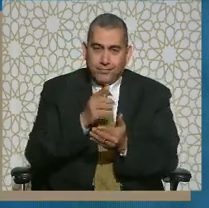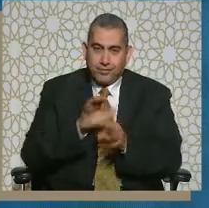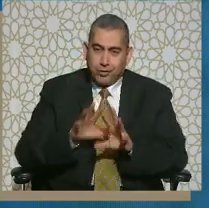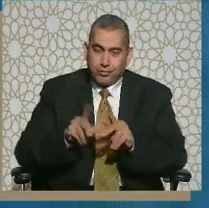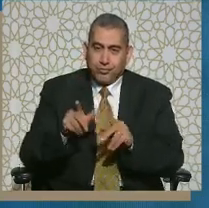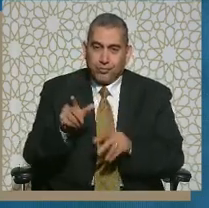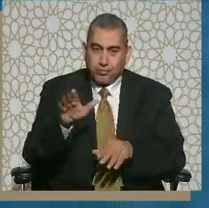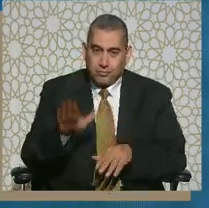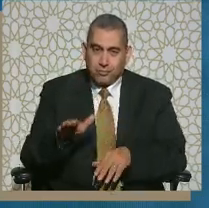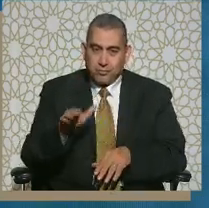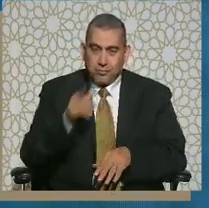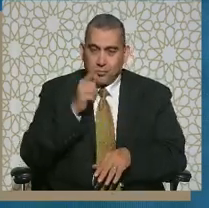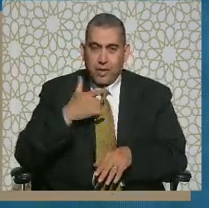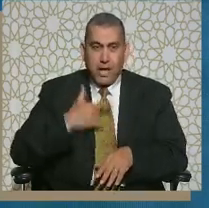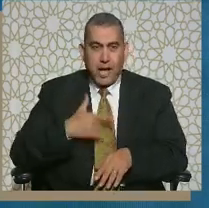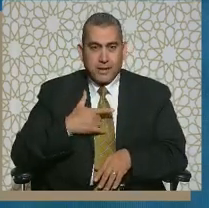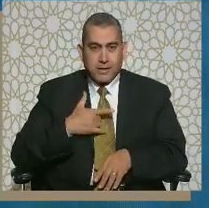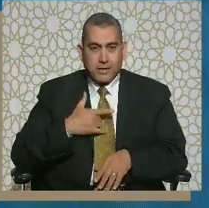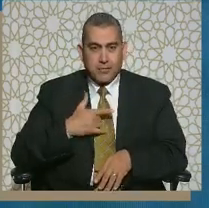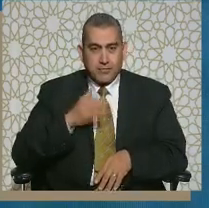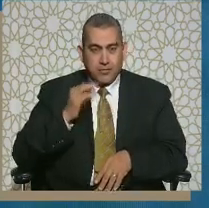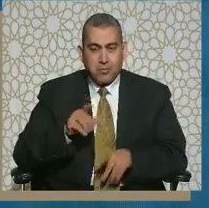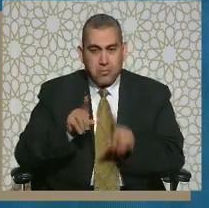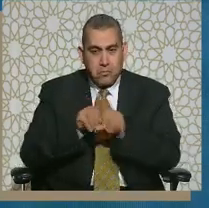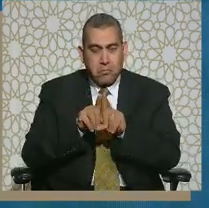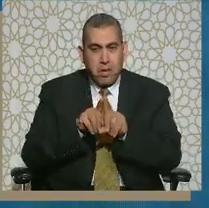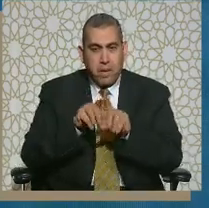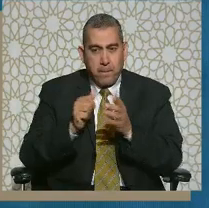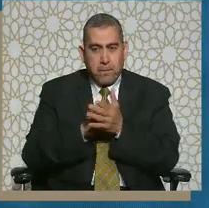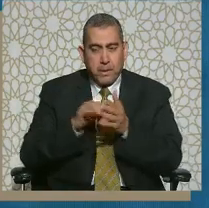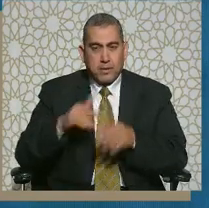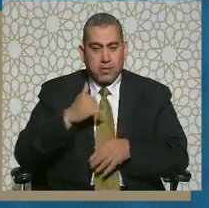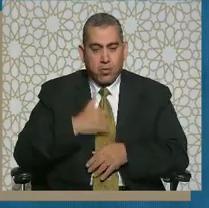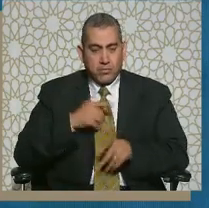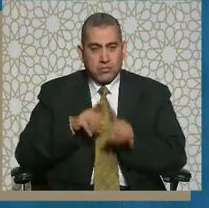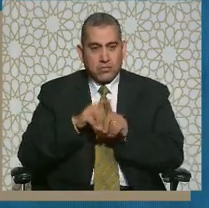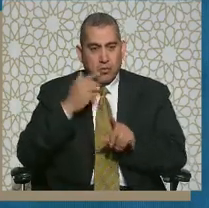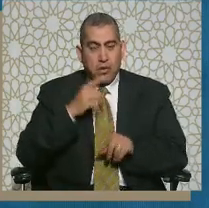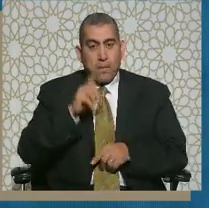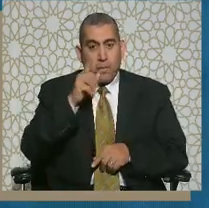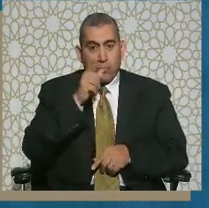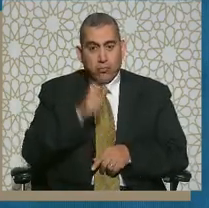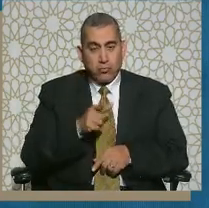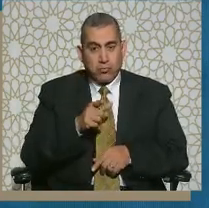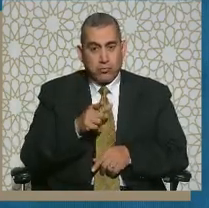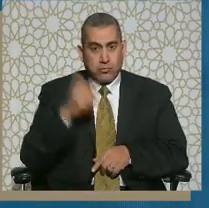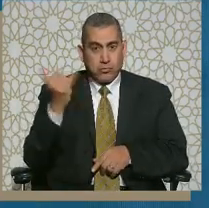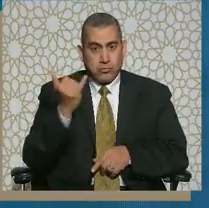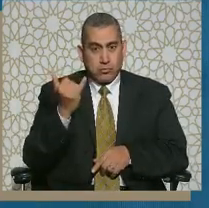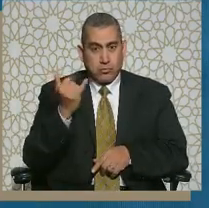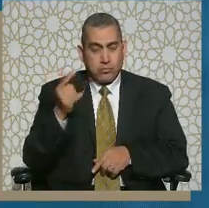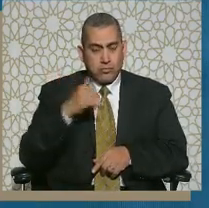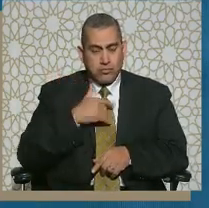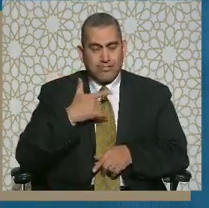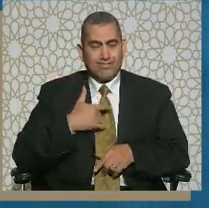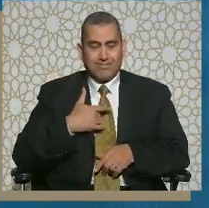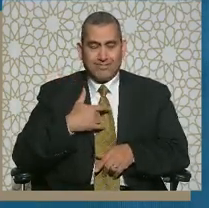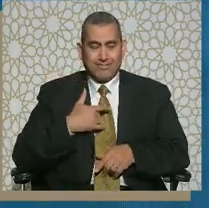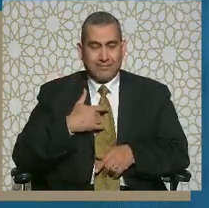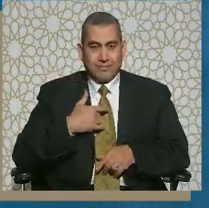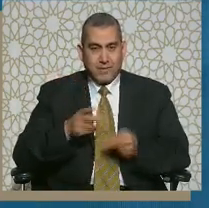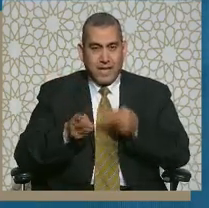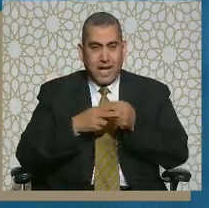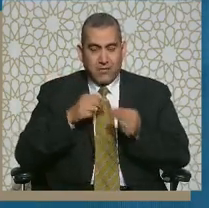تفضل تحس بانك انت ممكن تكوني معاها في نفس البيت بيت لكن هي في الحقيقه هي ما قدرتش